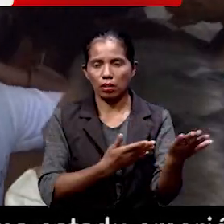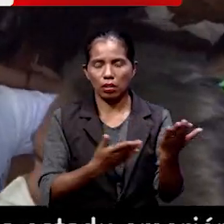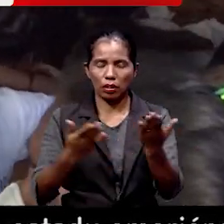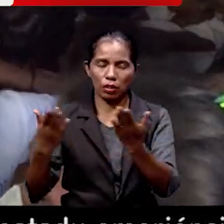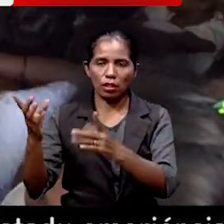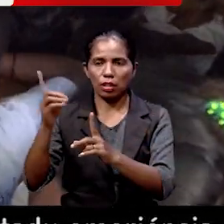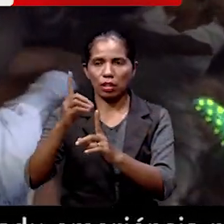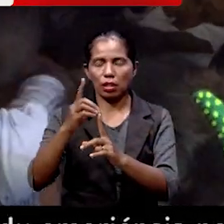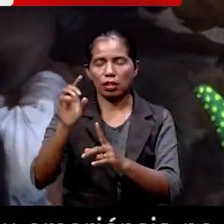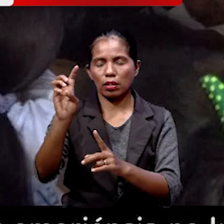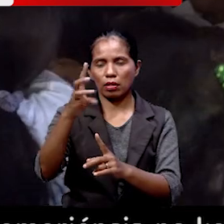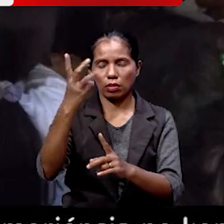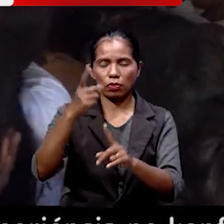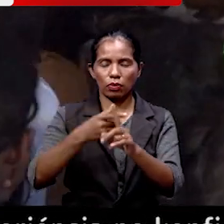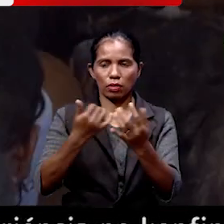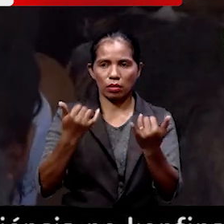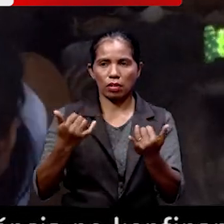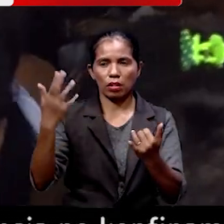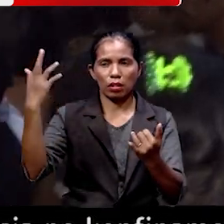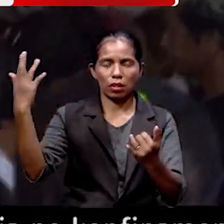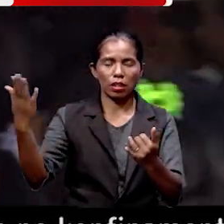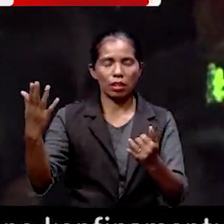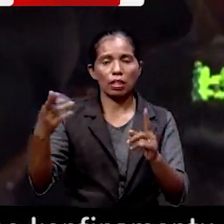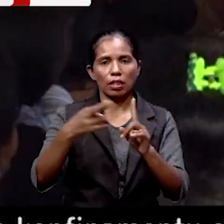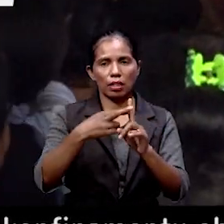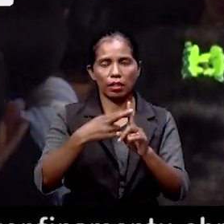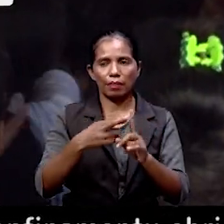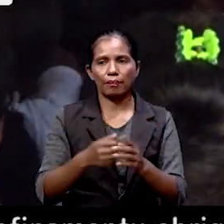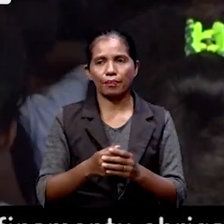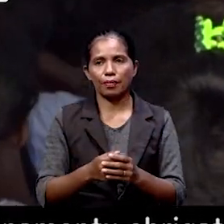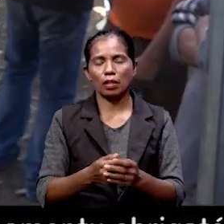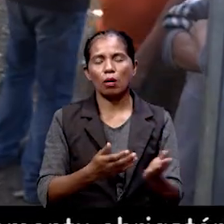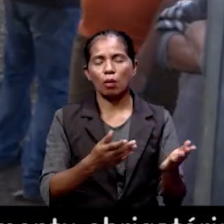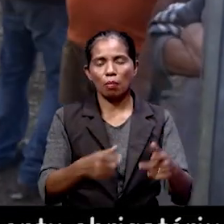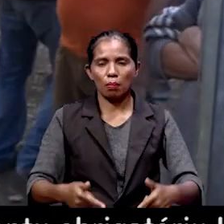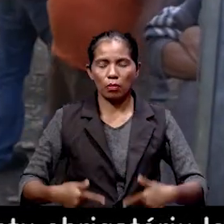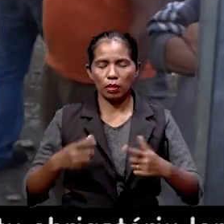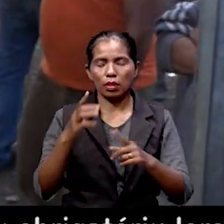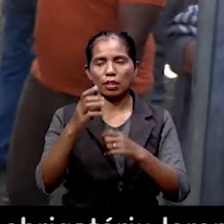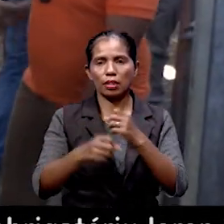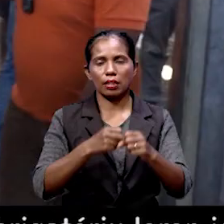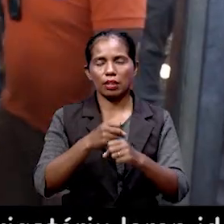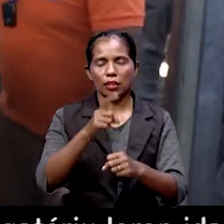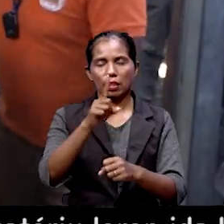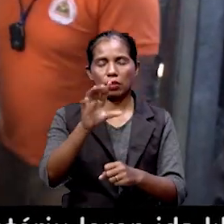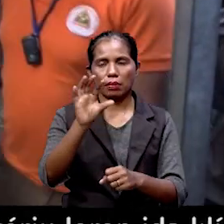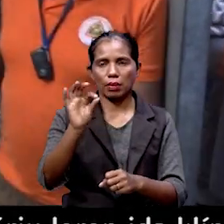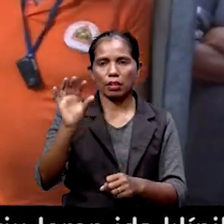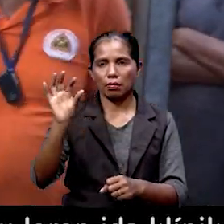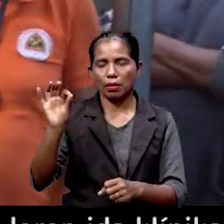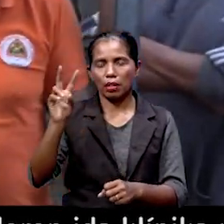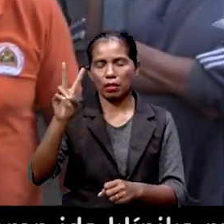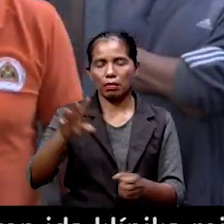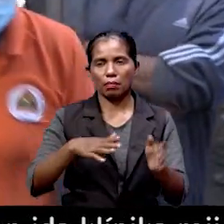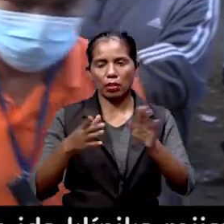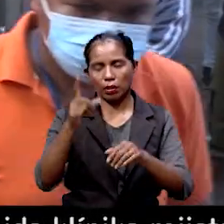lorong sanuresinen fulan ne iha semiteri marabia dili. Matebian Morris iha tinang rihun ida atu sia sianuresin rua, mate ho